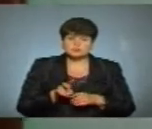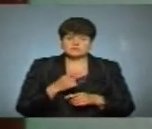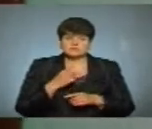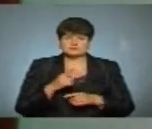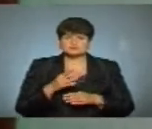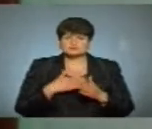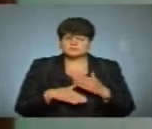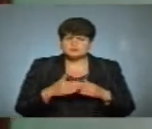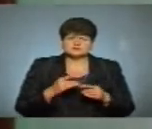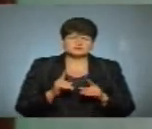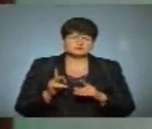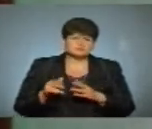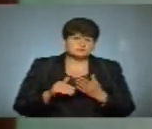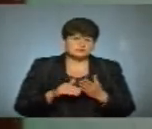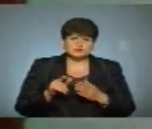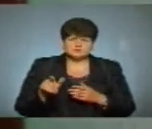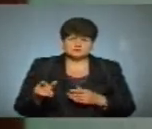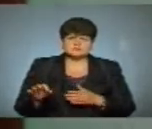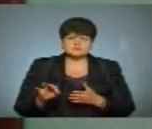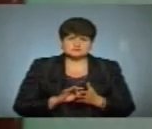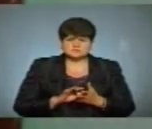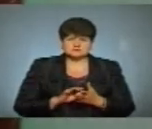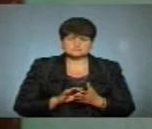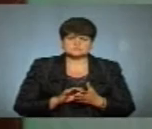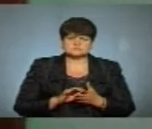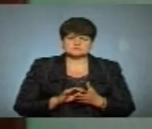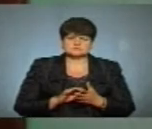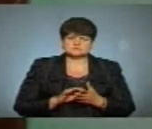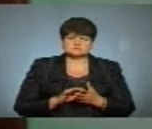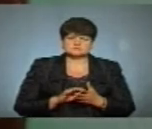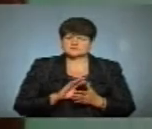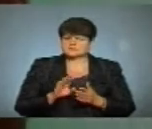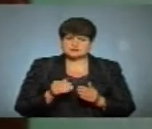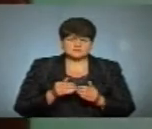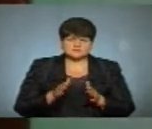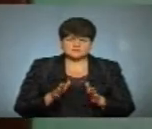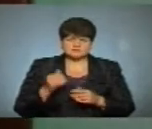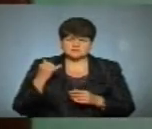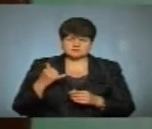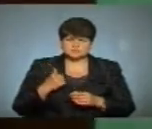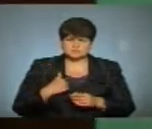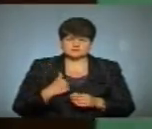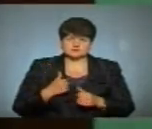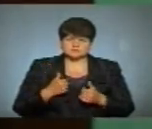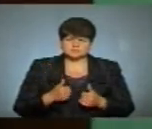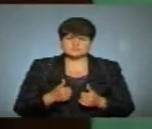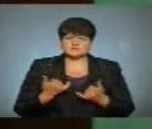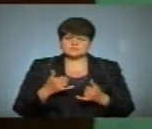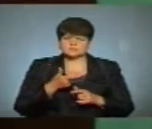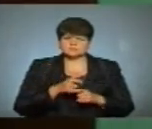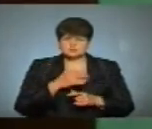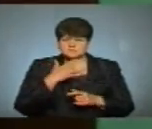що СОБЕЗО чи якісь волонтери, ви одразу їх не відкриваєте, дзвоните до мене. Добре? Бо зараз дуже